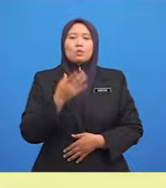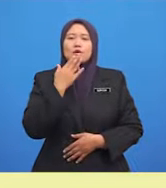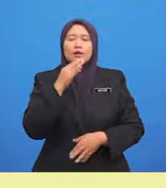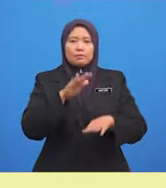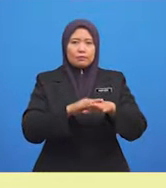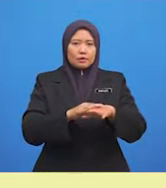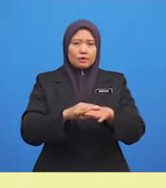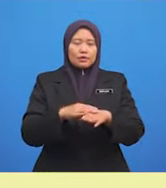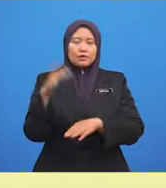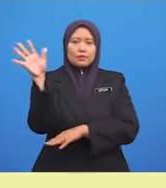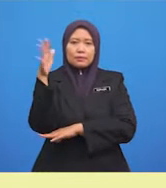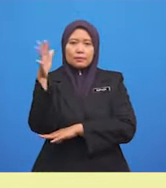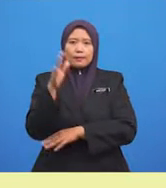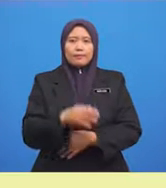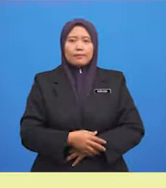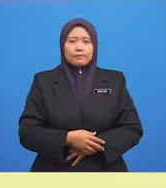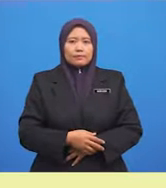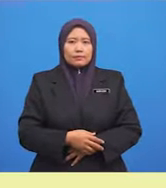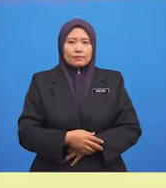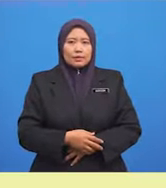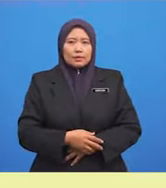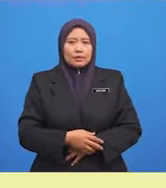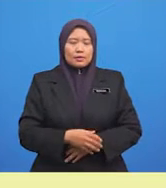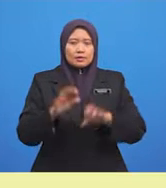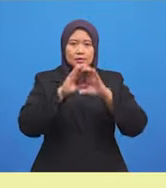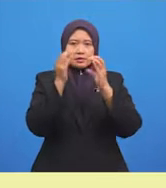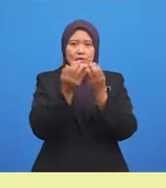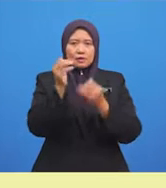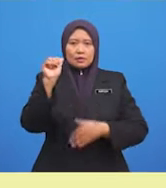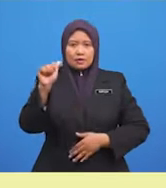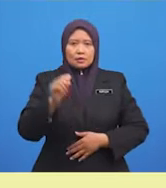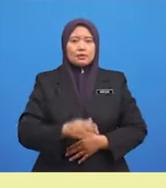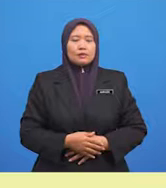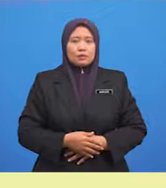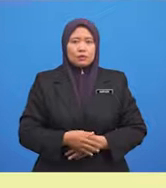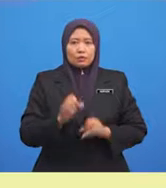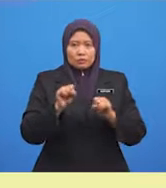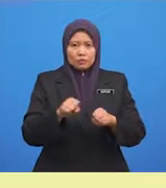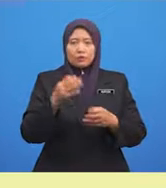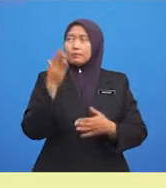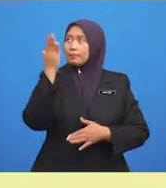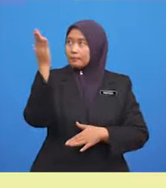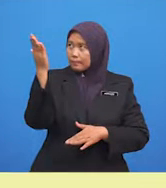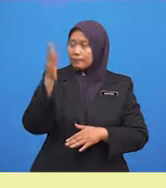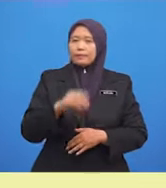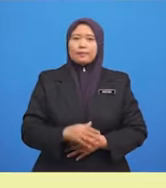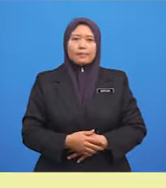Secara kesimpulannya, set A boleh dihuraikan seperti berikut.